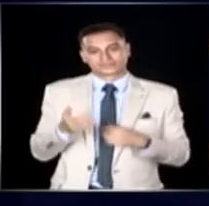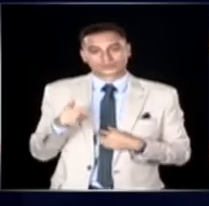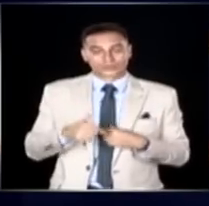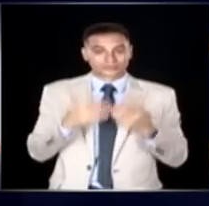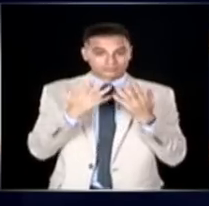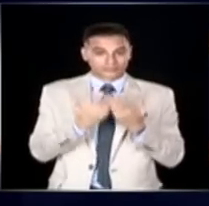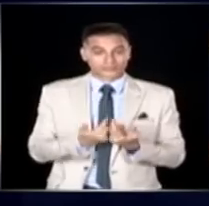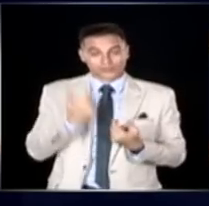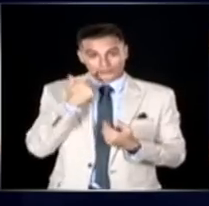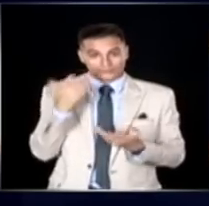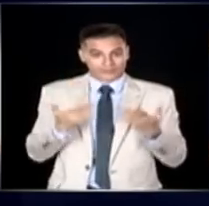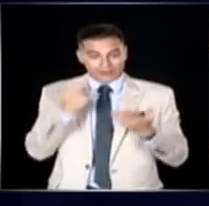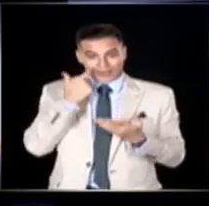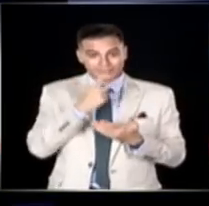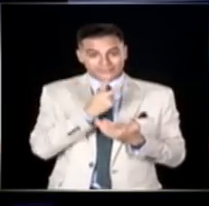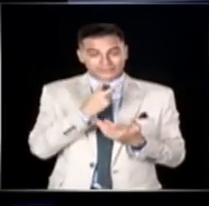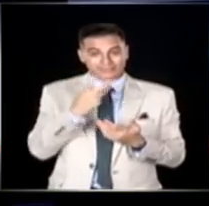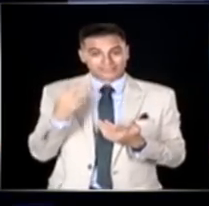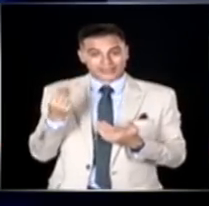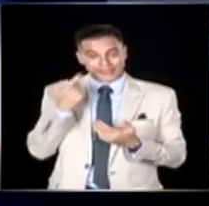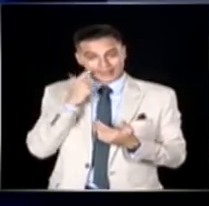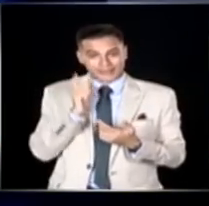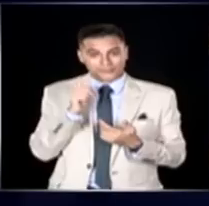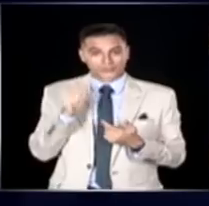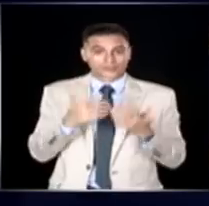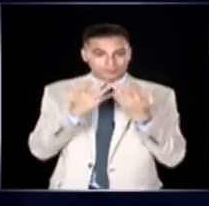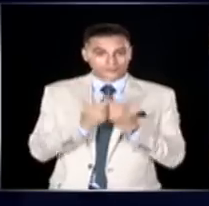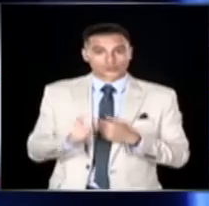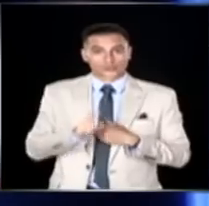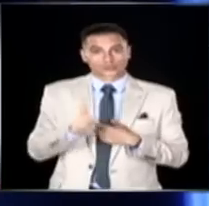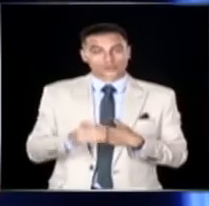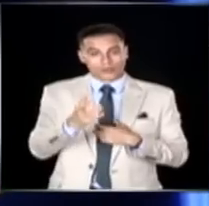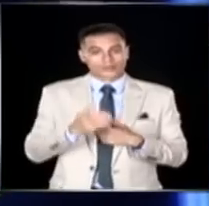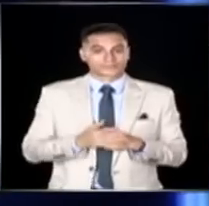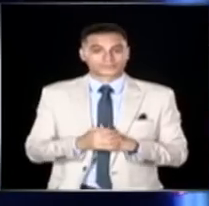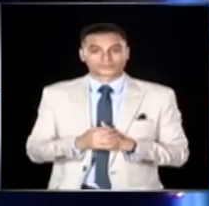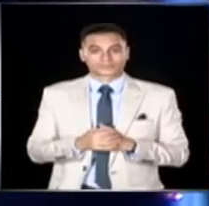قدرات ذهنية والنتيجة بعدت 70-30. قدرات ذهنية. والسؤال هو